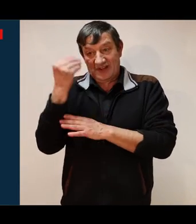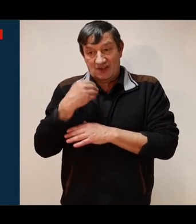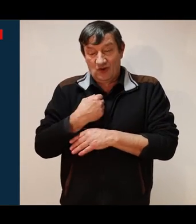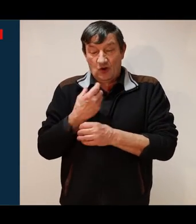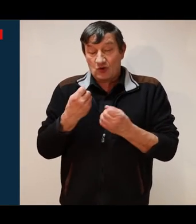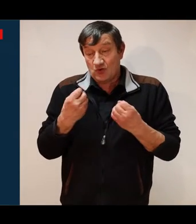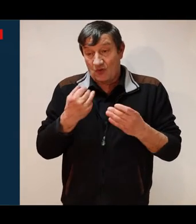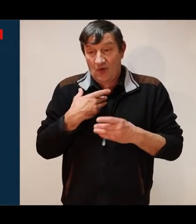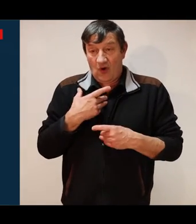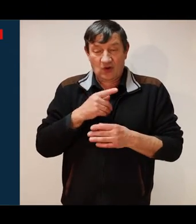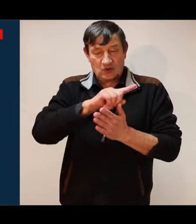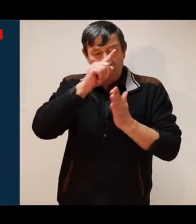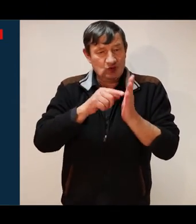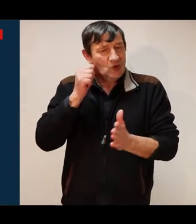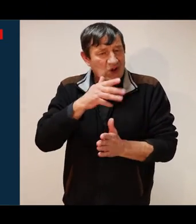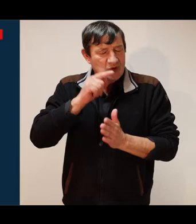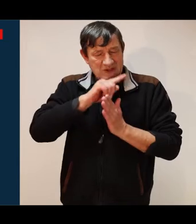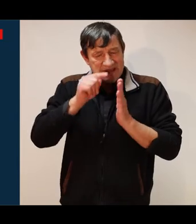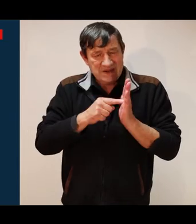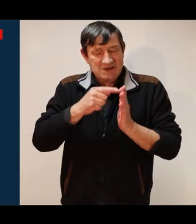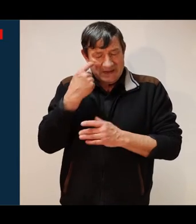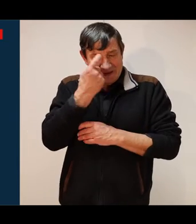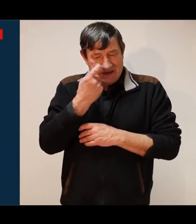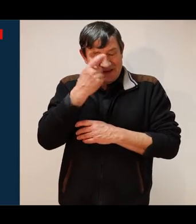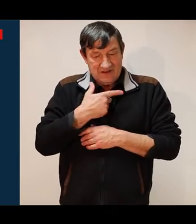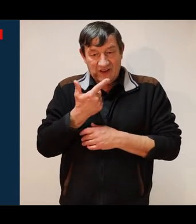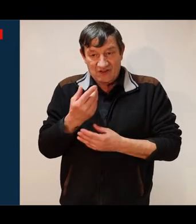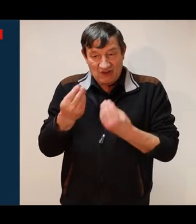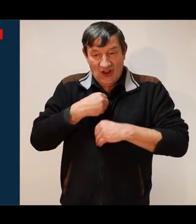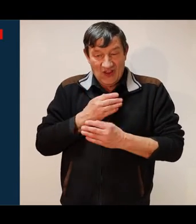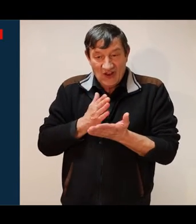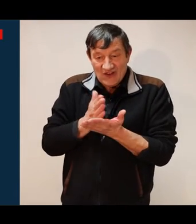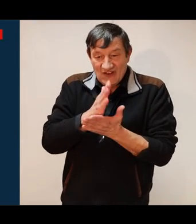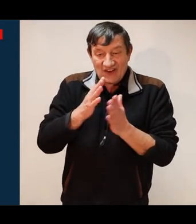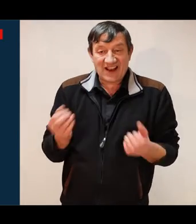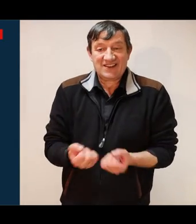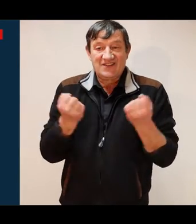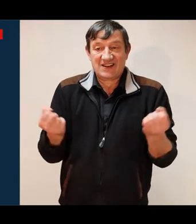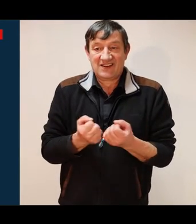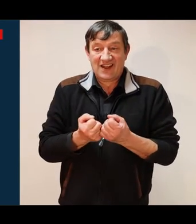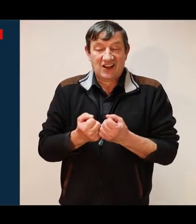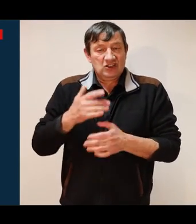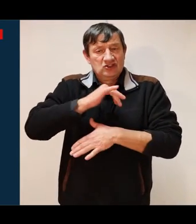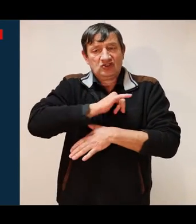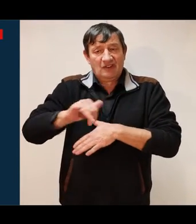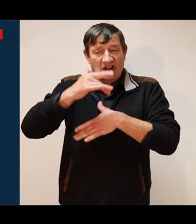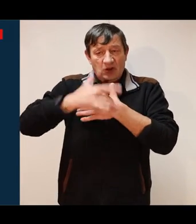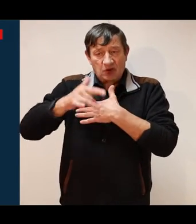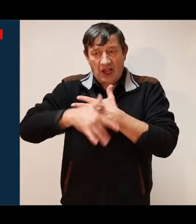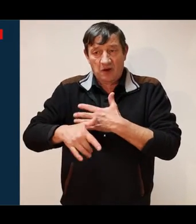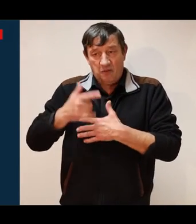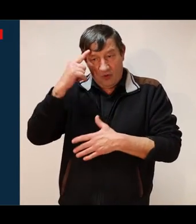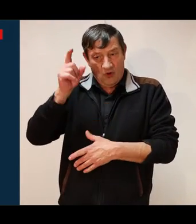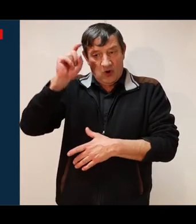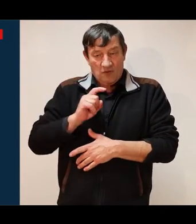c'est la question qu'on doit se poser tous les jours parce que c'est celle qui donne du sens à notre activité. Donc, il n'est jamais trop tard, mais il n'est jamais trop tard